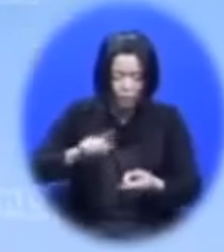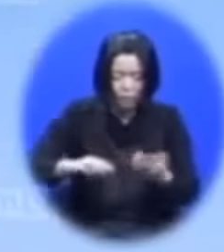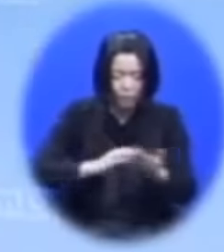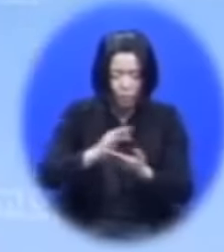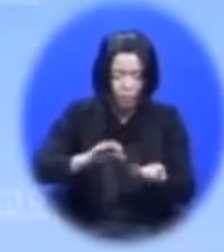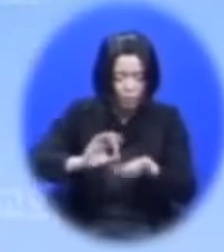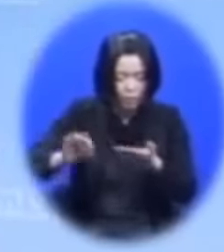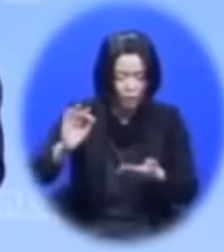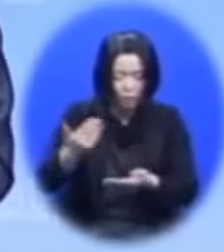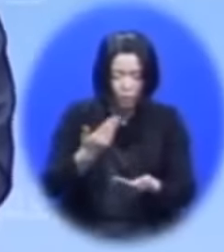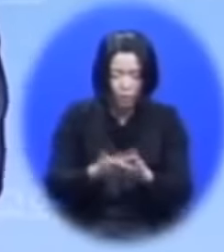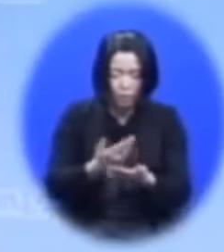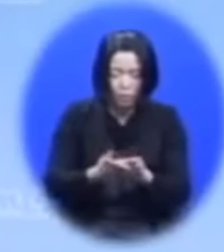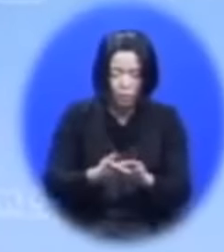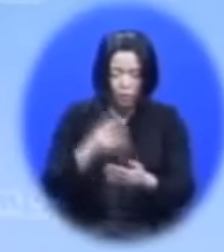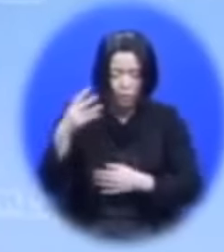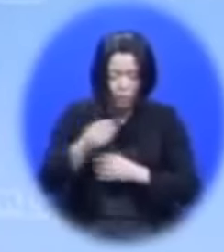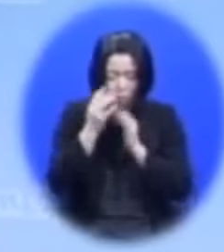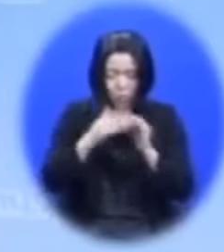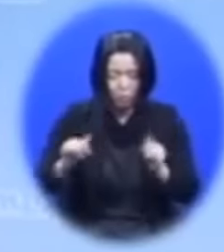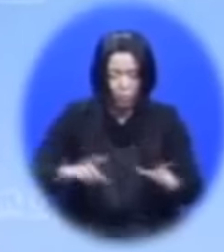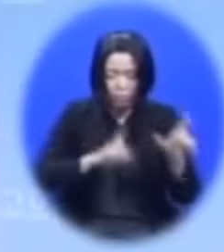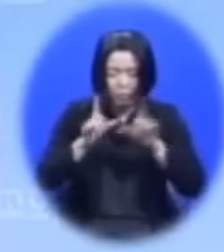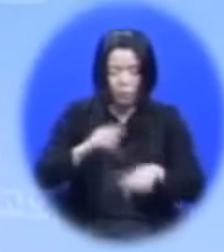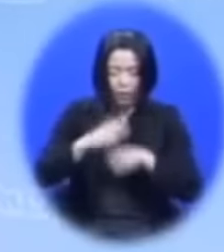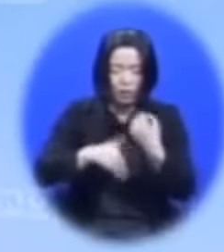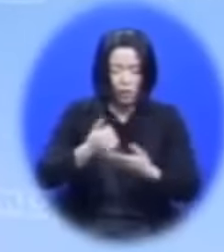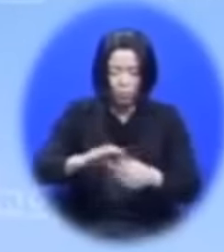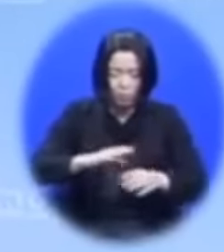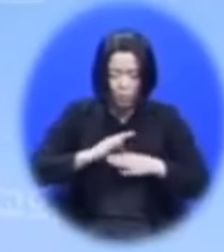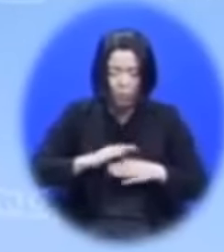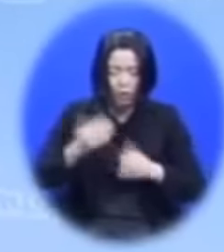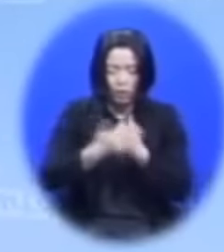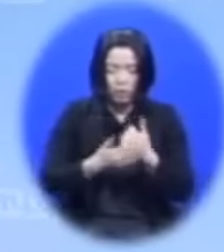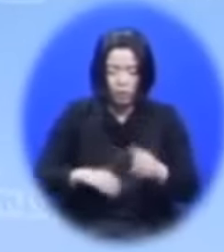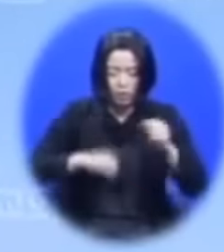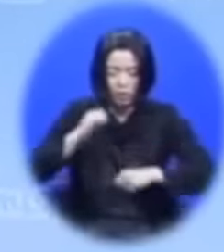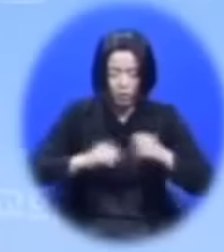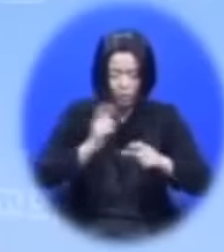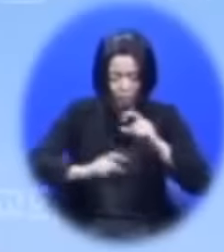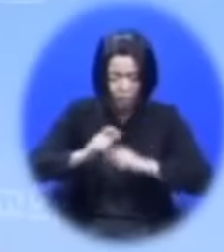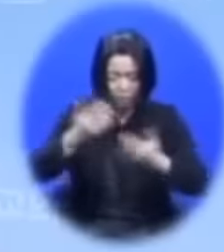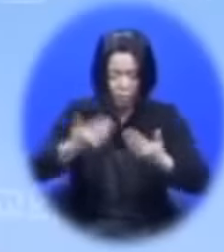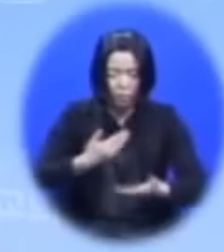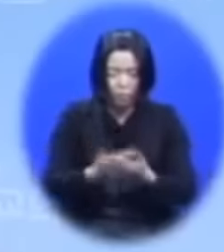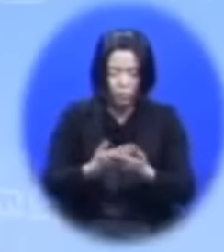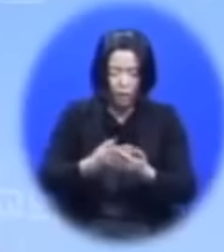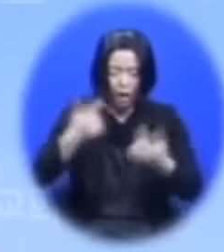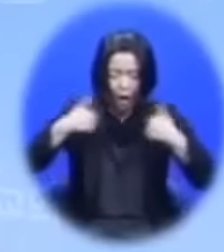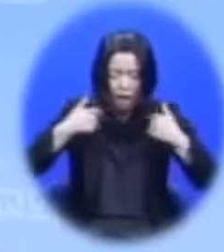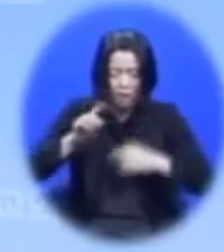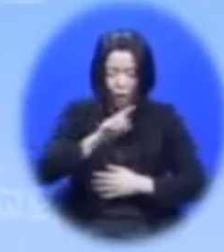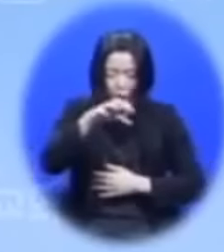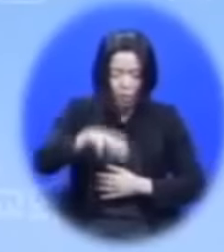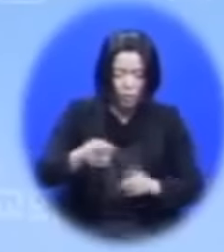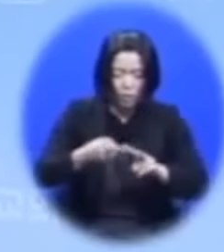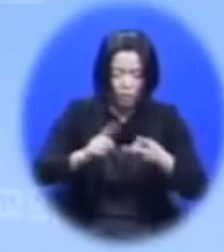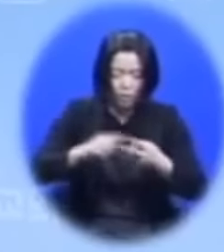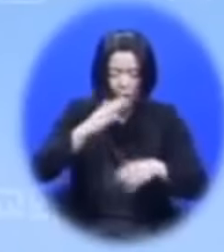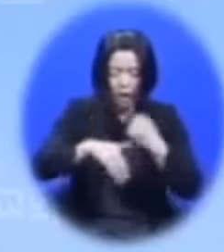쓰여지기도 하시고 성도들의 삶에도 하나님의 놀라운 은혜의 역사를 더해 주소서. 항상 어디서든지 하나님을